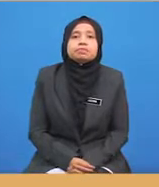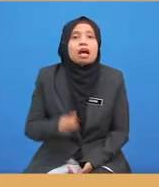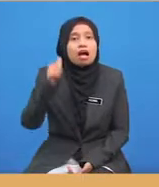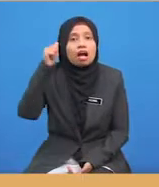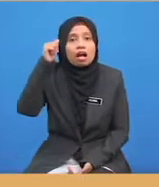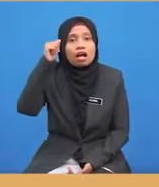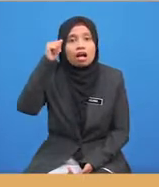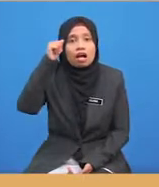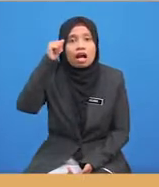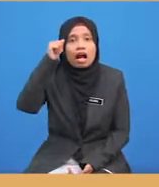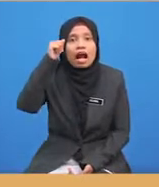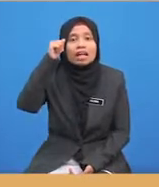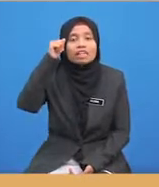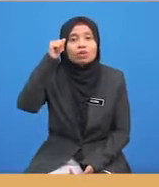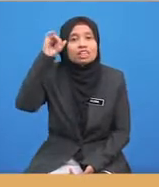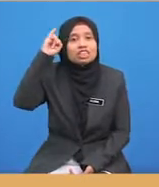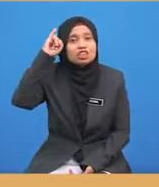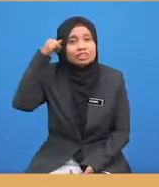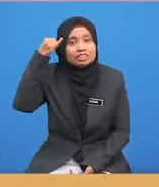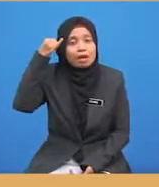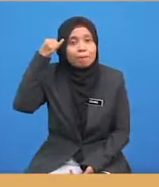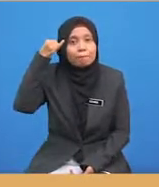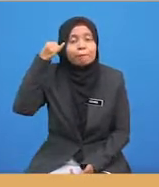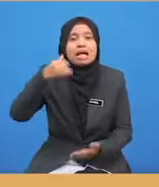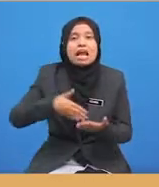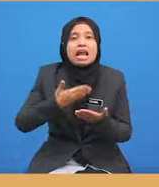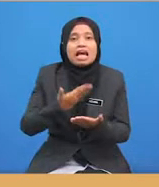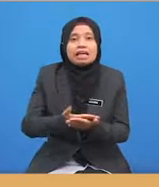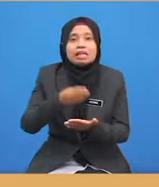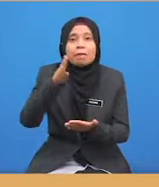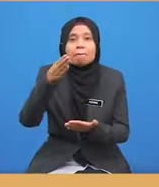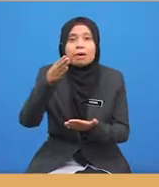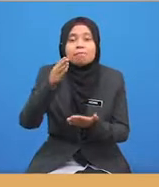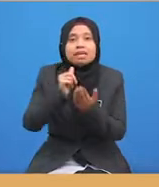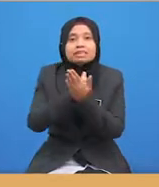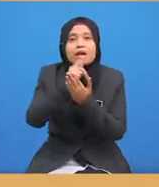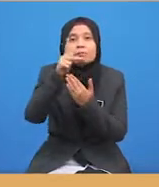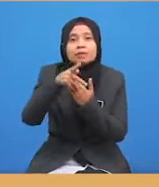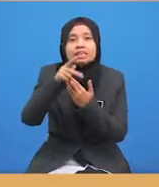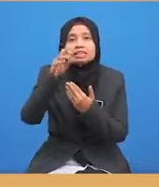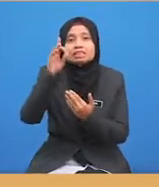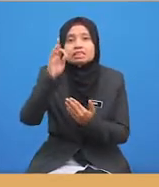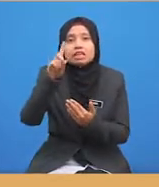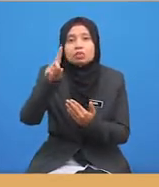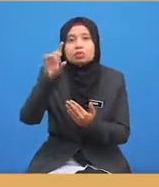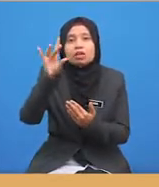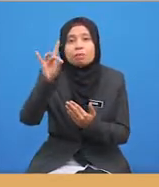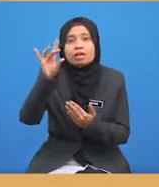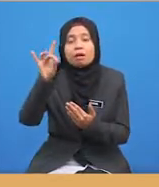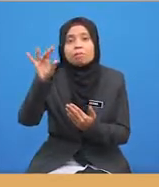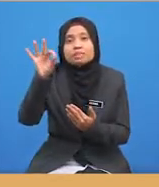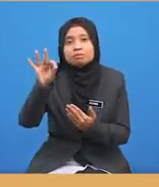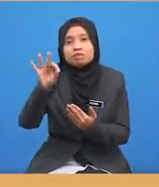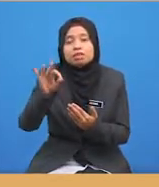Arnold Joseph Toynbee lahir pada 14 April 1889 di London